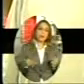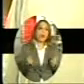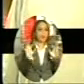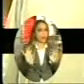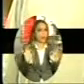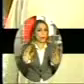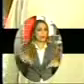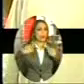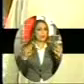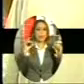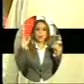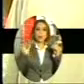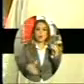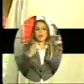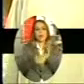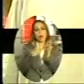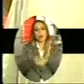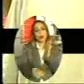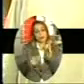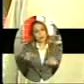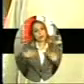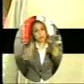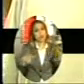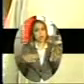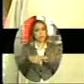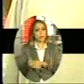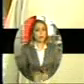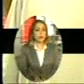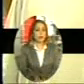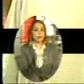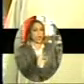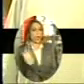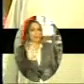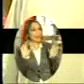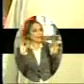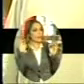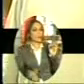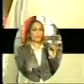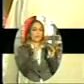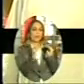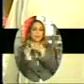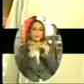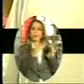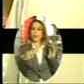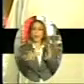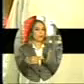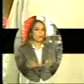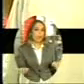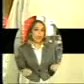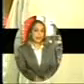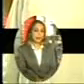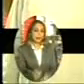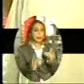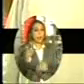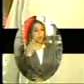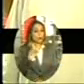חזרו עשרות אלפי לקוחות, לעשרות אלפי לקוחות שלנו, חזר החשמל. אבל עדיין יש עשרות אלפי בתי אב שאין להם חשמל כבר יותר